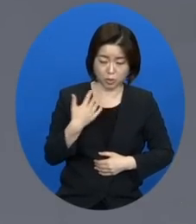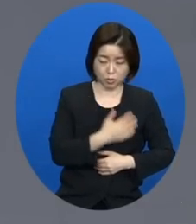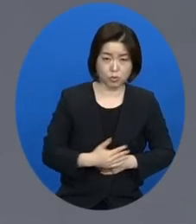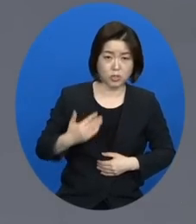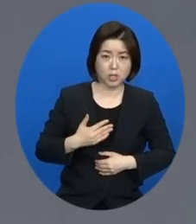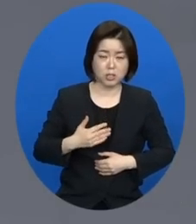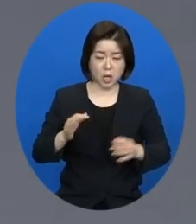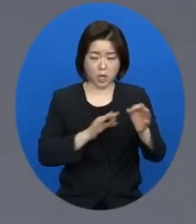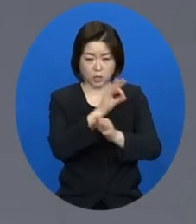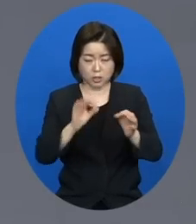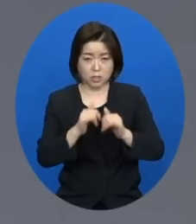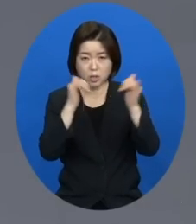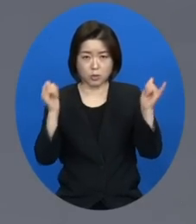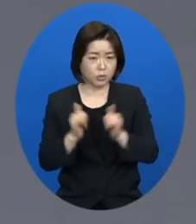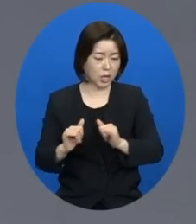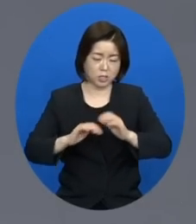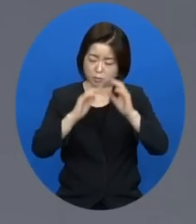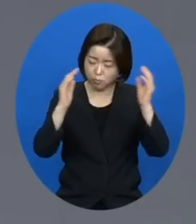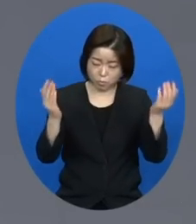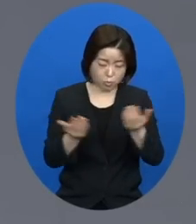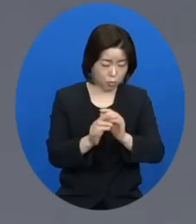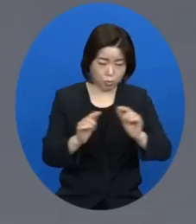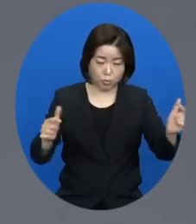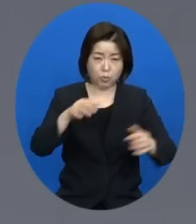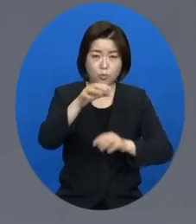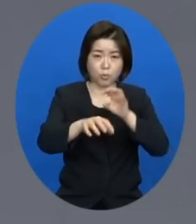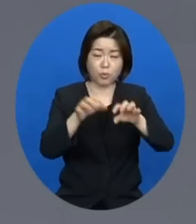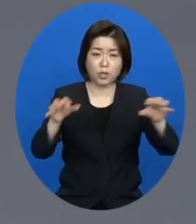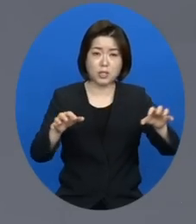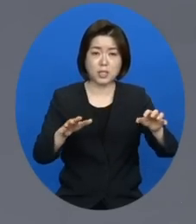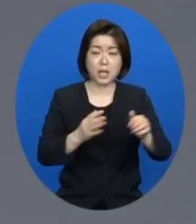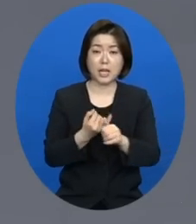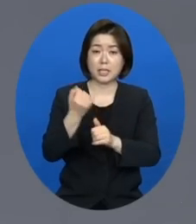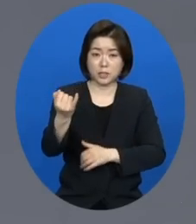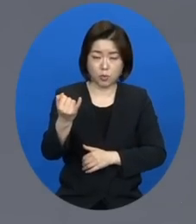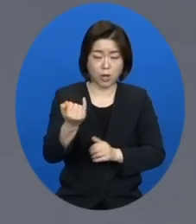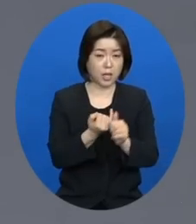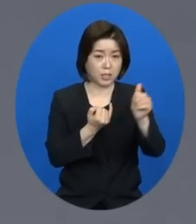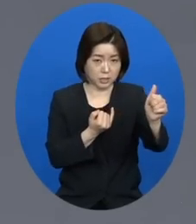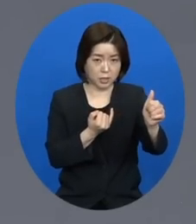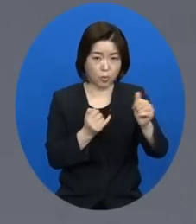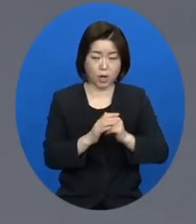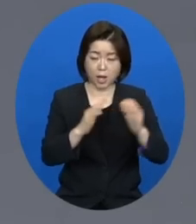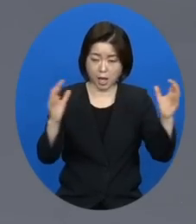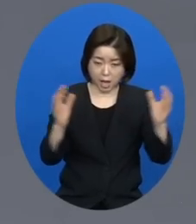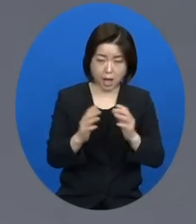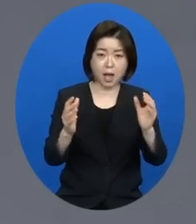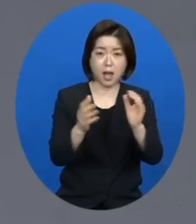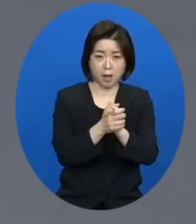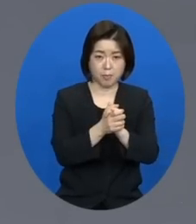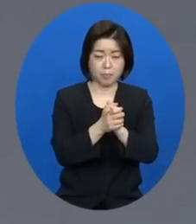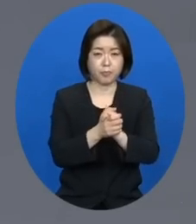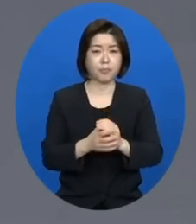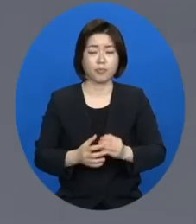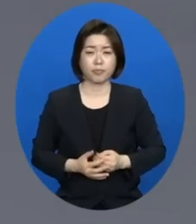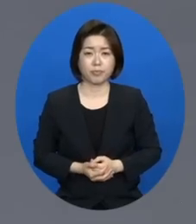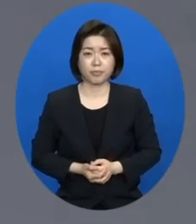육체적, 경제적, 사회적 모든 영역에서 그녀와 그와 완전 하나가 되는 것입니다.